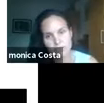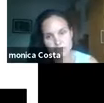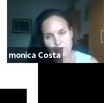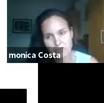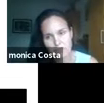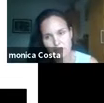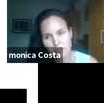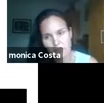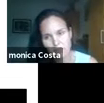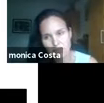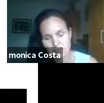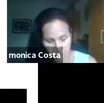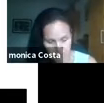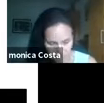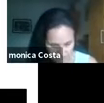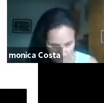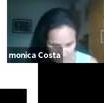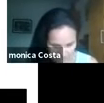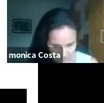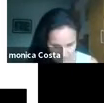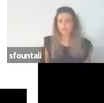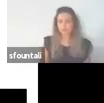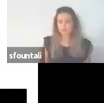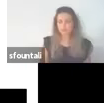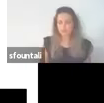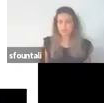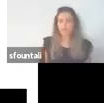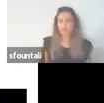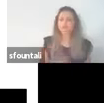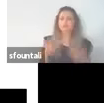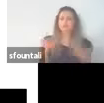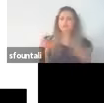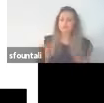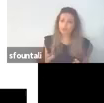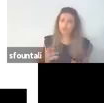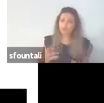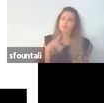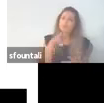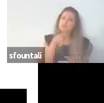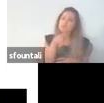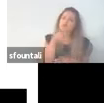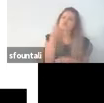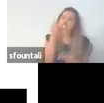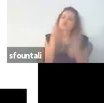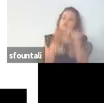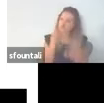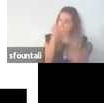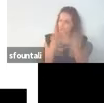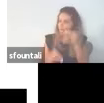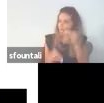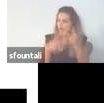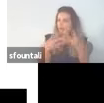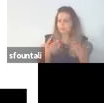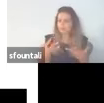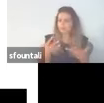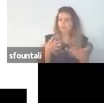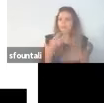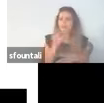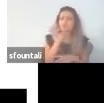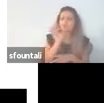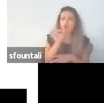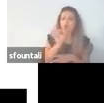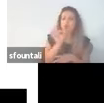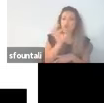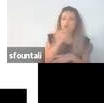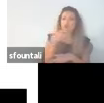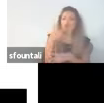against women. Τμήμα του προβλήματος, αλλά όχι το μοναδικό πρόβλημα, είναι ο ορισμός του βιασμού σε πάρα πολλές εθνικές νομοθεσίες